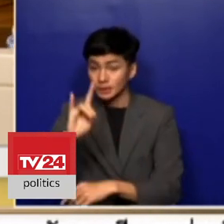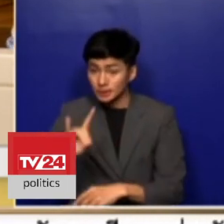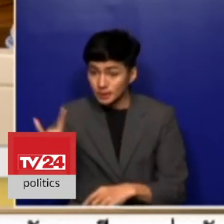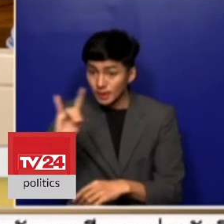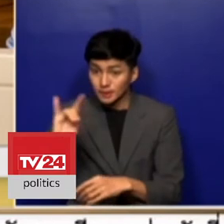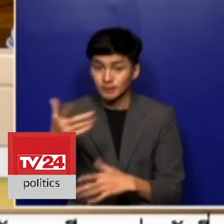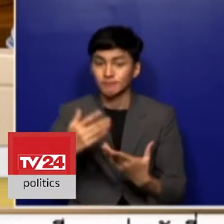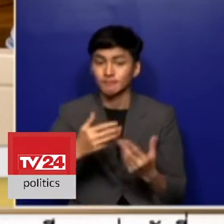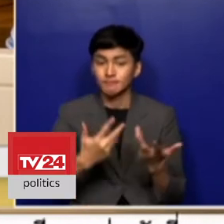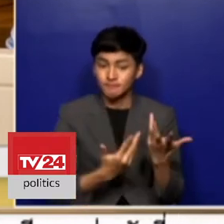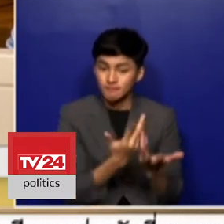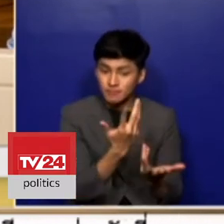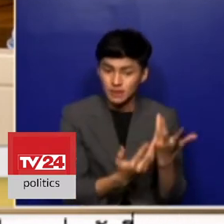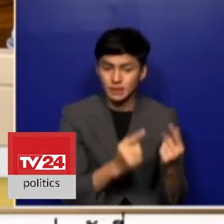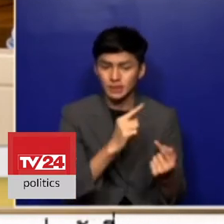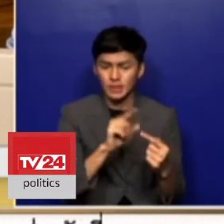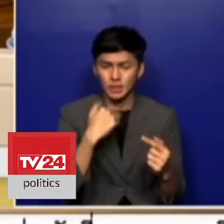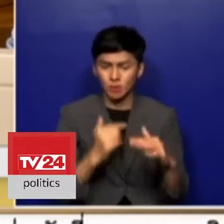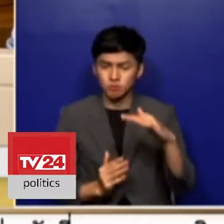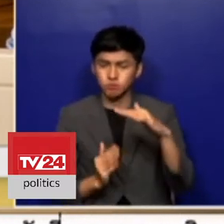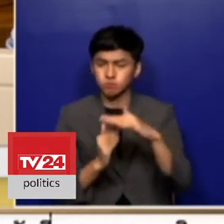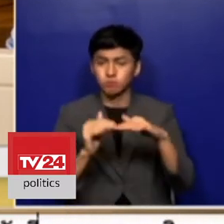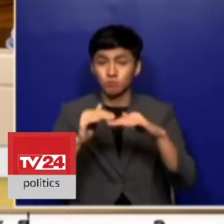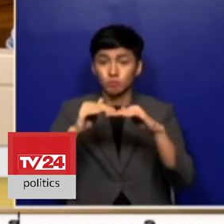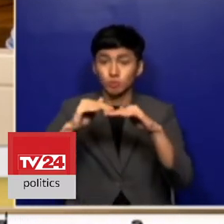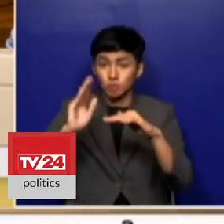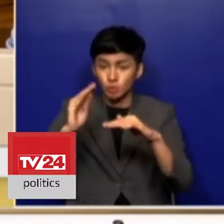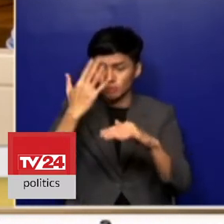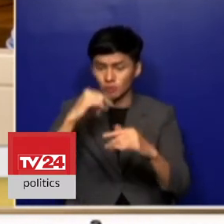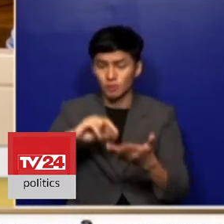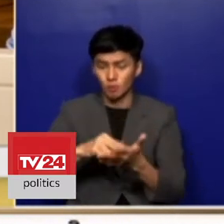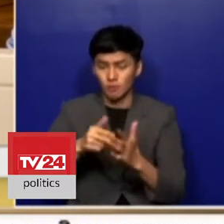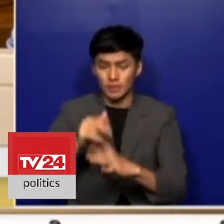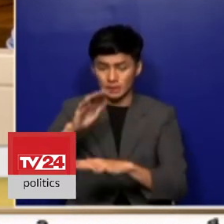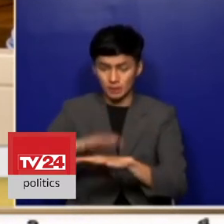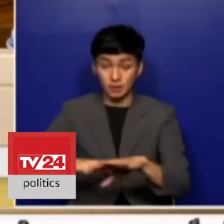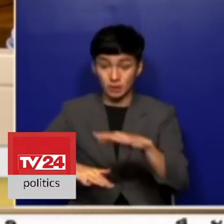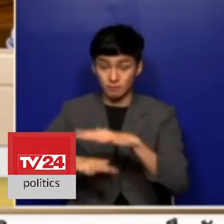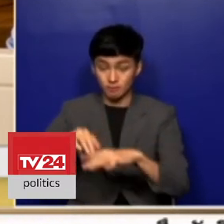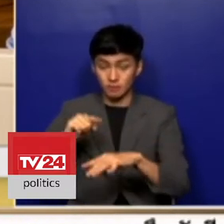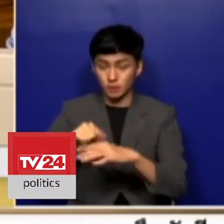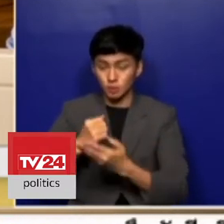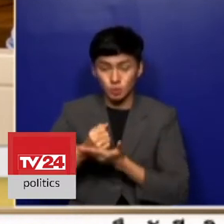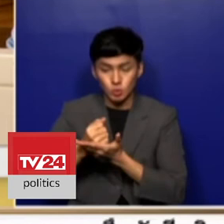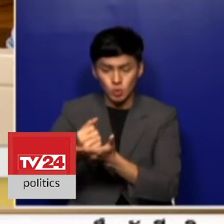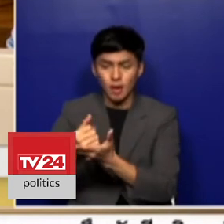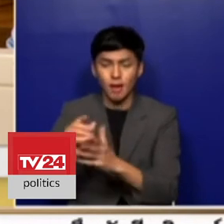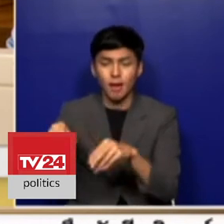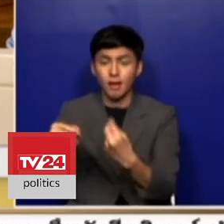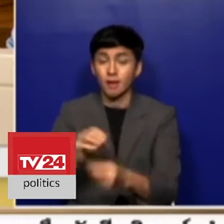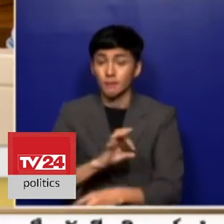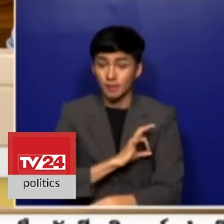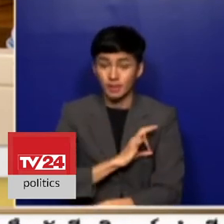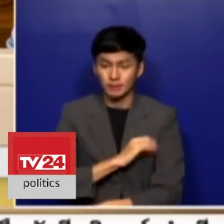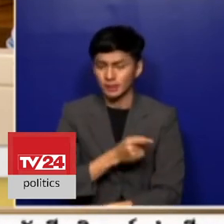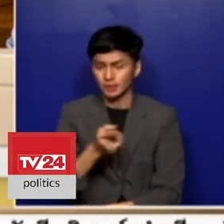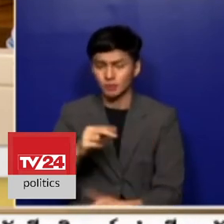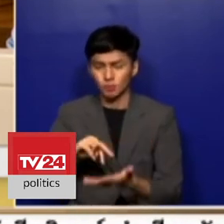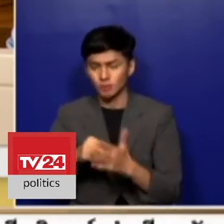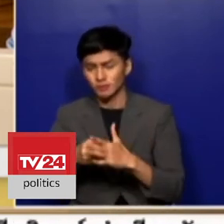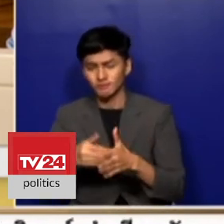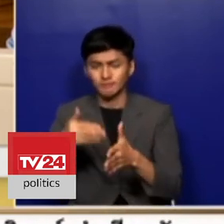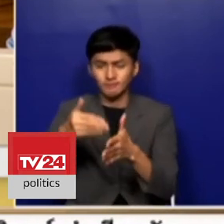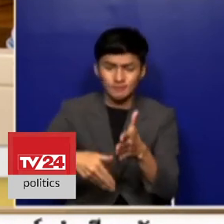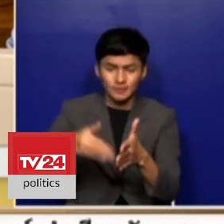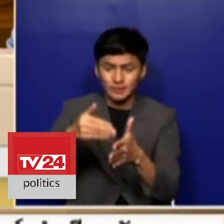เป็นมาตรฐานที่สูงค่ะดังนั้นอาจจะถูกใช้เป็นเครื่องมือหนึ่งให้กับประเทศสมาชิกแต่ละประเทศใช้ในการกีดกันการนำ